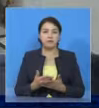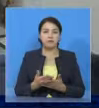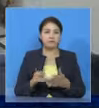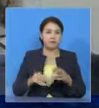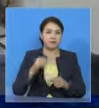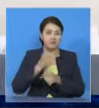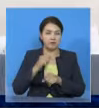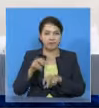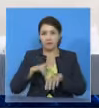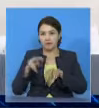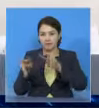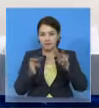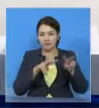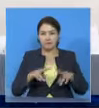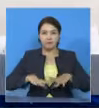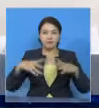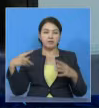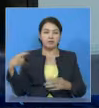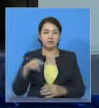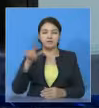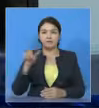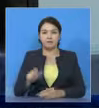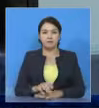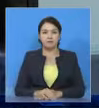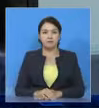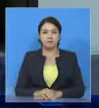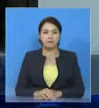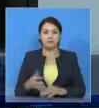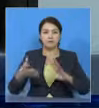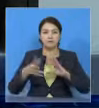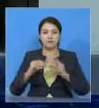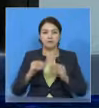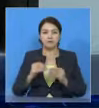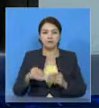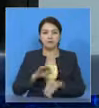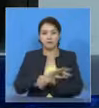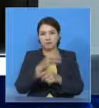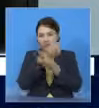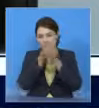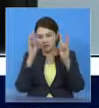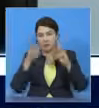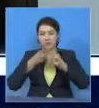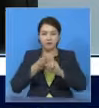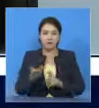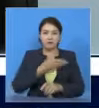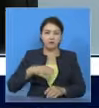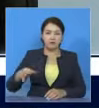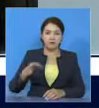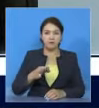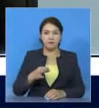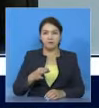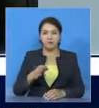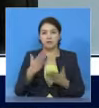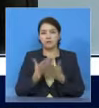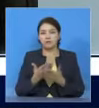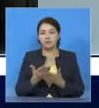строгим медицинским наблюдением находится более 1000 человек. В целом, это вот ситуация по коронавирусу у нас в области. Опять же, я уже говорил, что